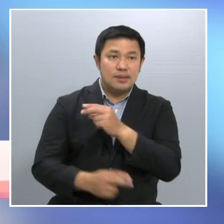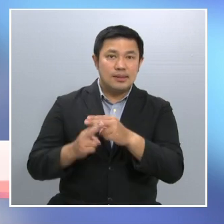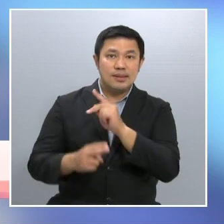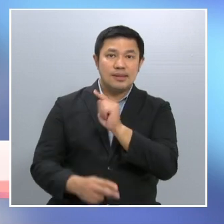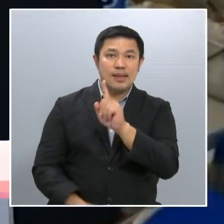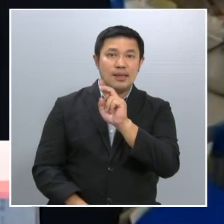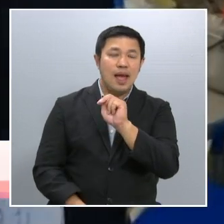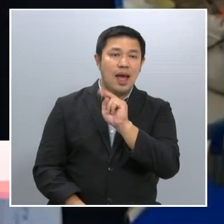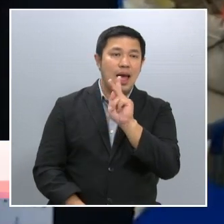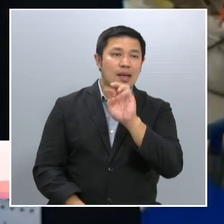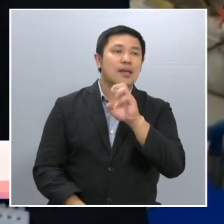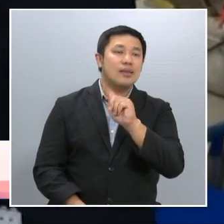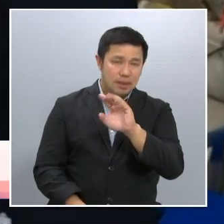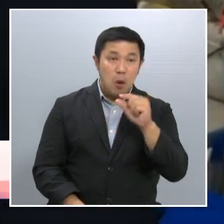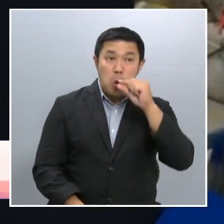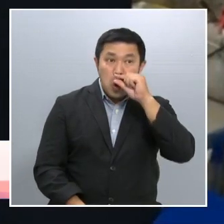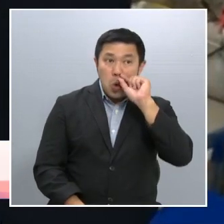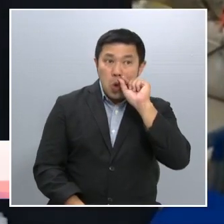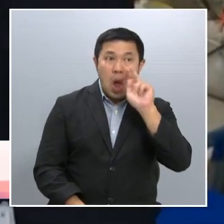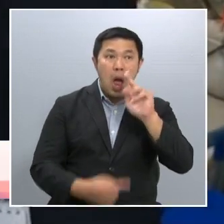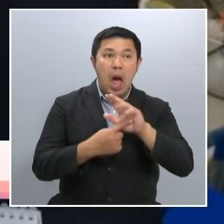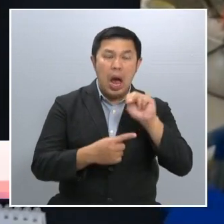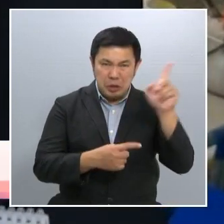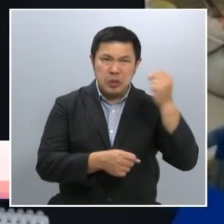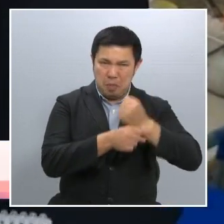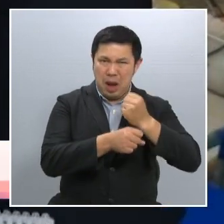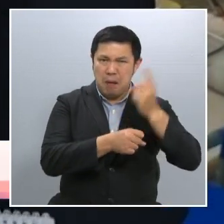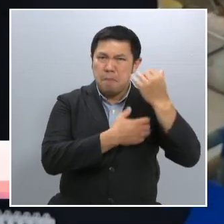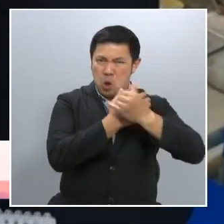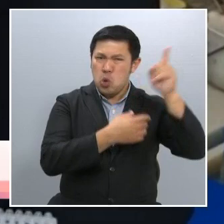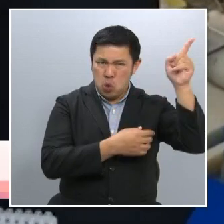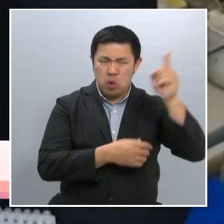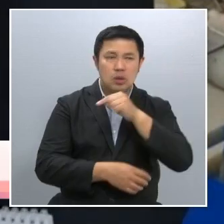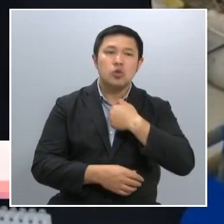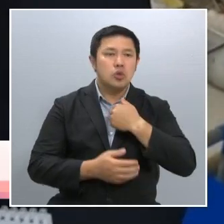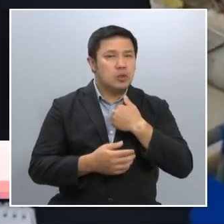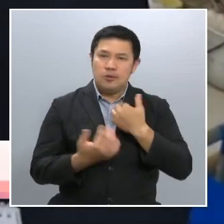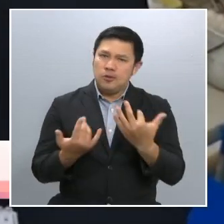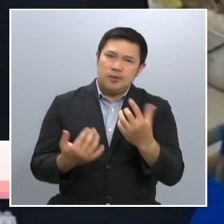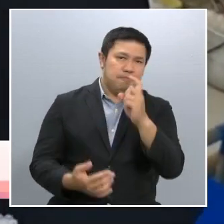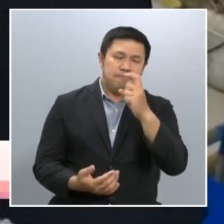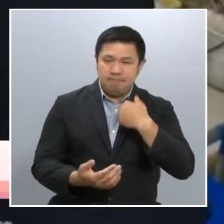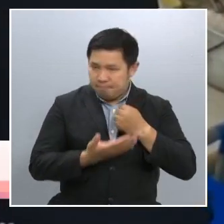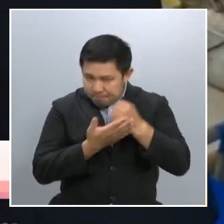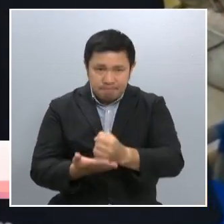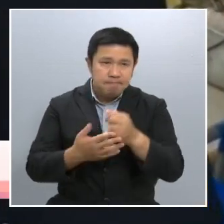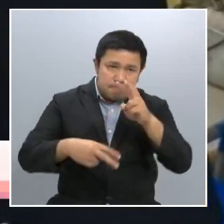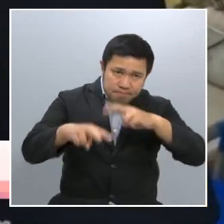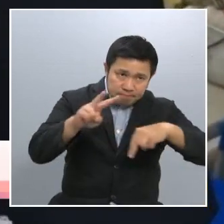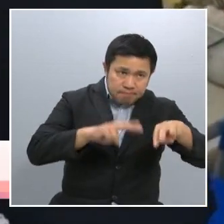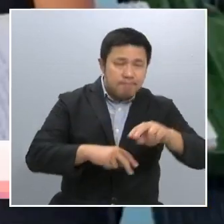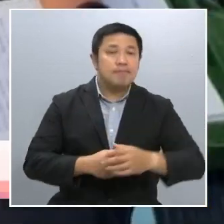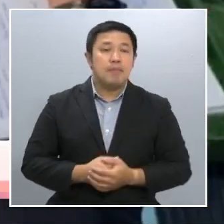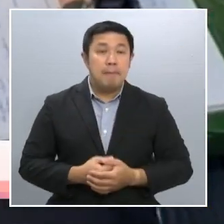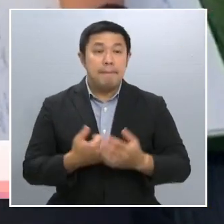พลังนะคะคุณการเนี่ยติดภารกิจอยู่ที่ต่างประเทศดร.ธนกฤตบอกว่าเคสแบบนี้รอไม่ได้ก็เลยลงมาดูแลด้วยตัวเอง